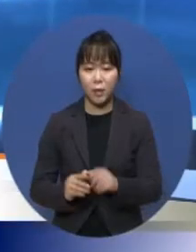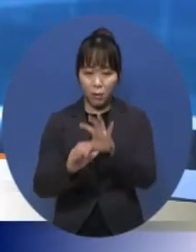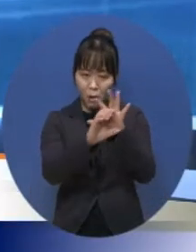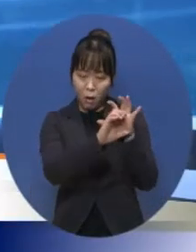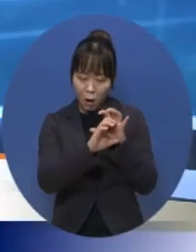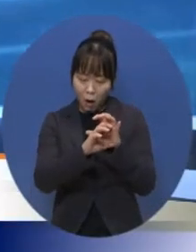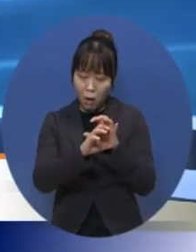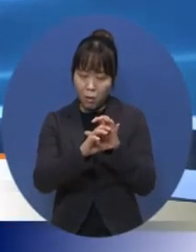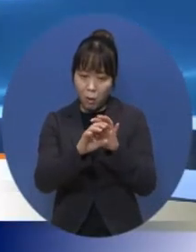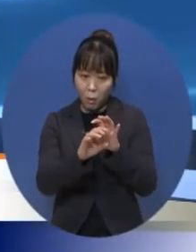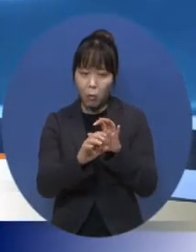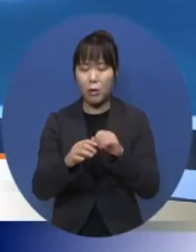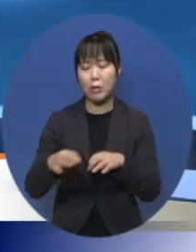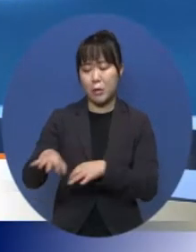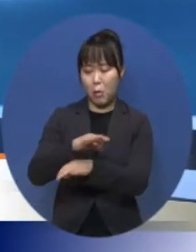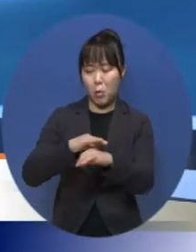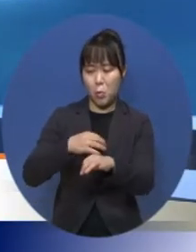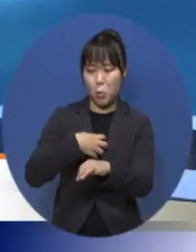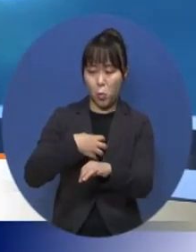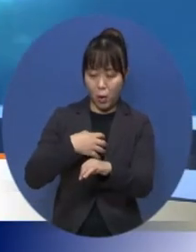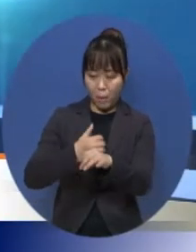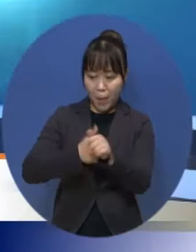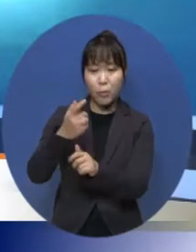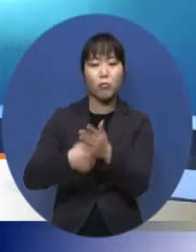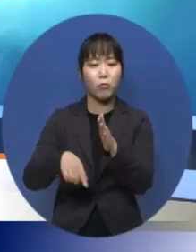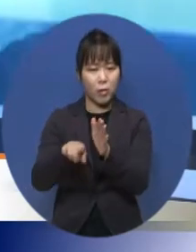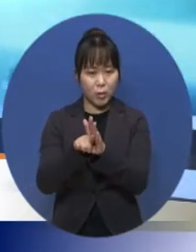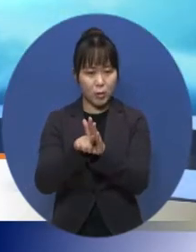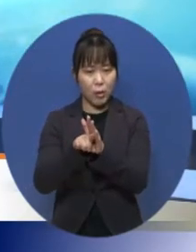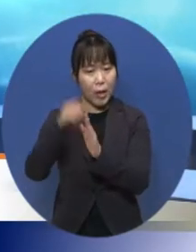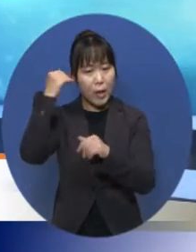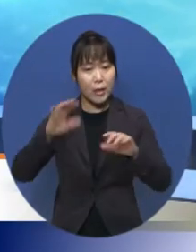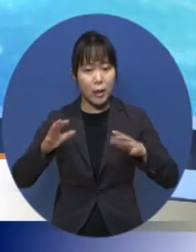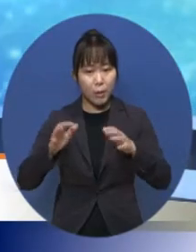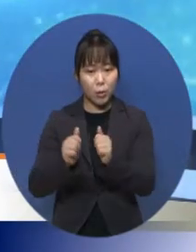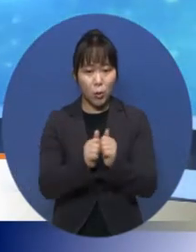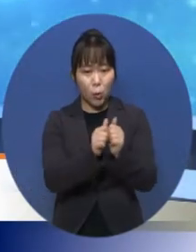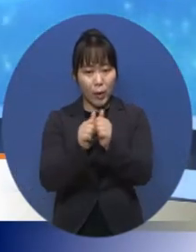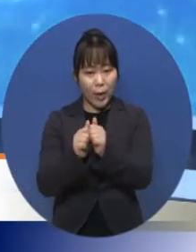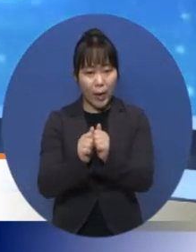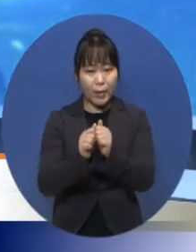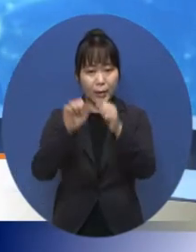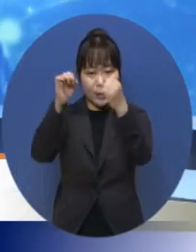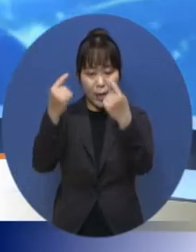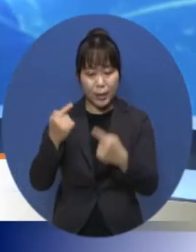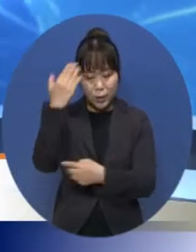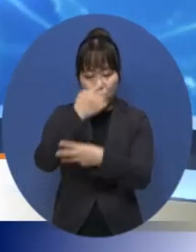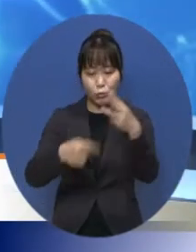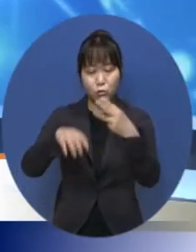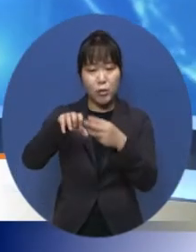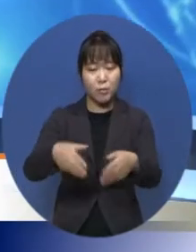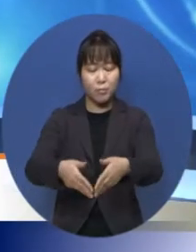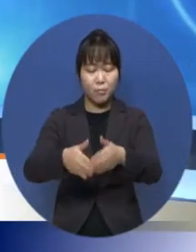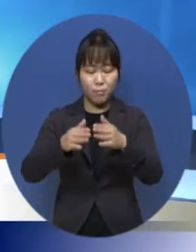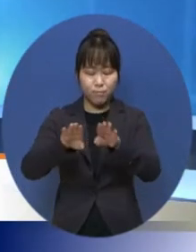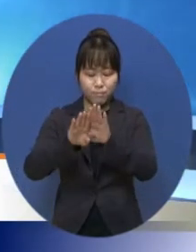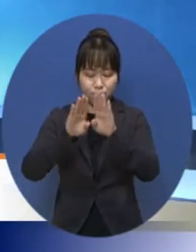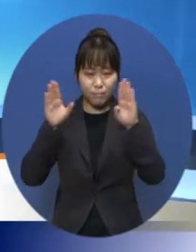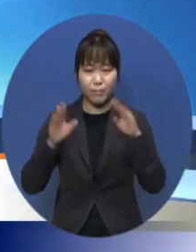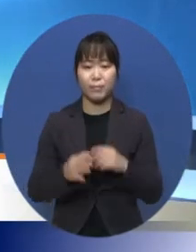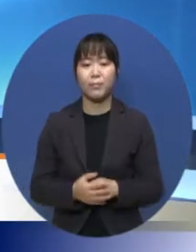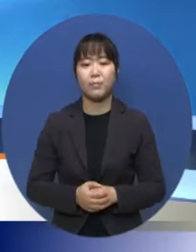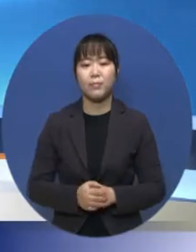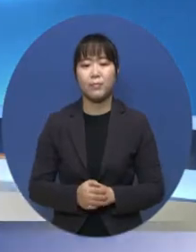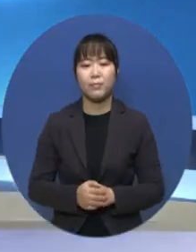코로나19의 경제 위기를 극복하기 위해 대한민국 동행 세일이 청주에서 열렸습니다. 자세한 소식 김명진 기자가